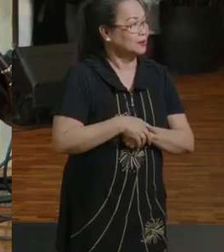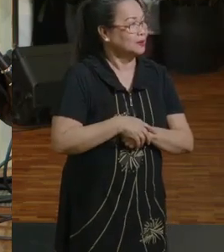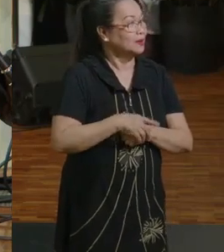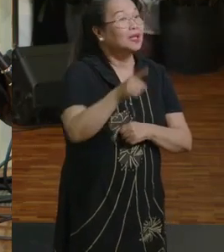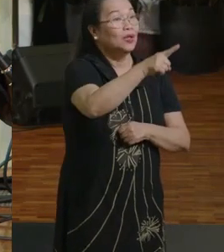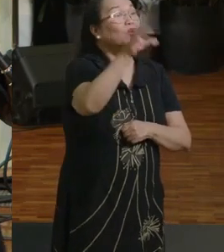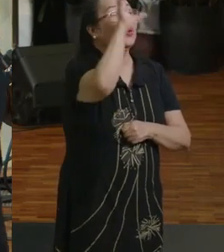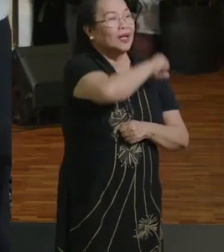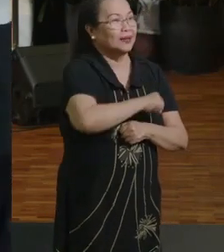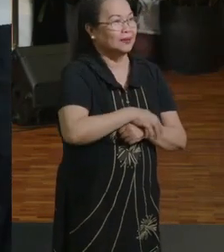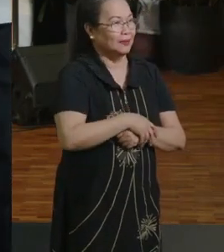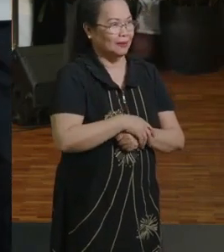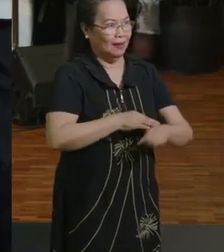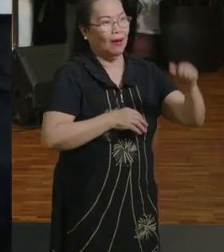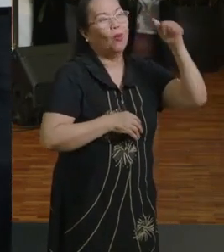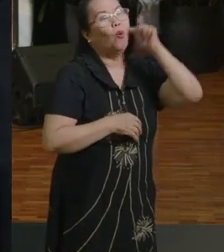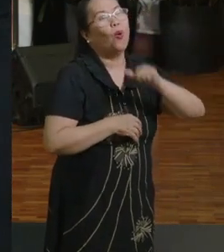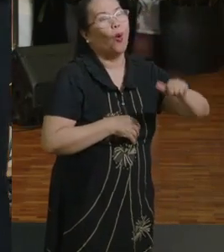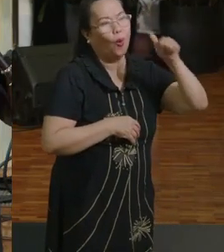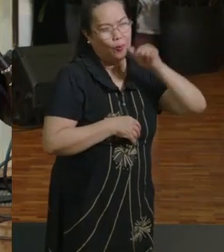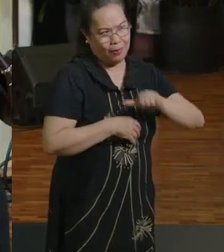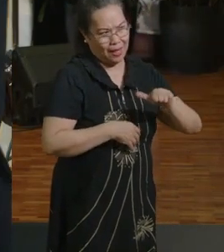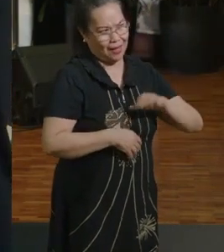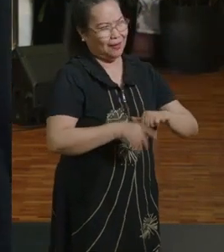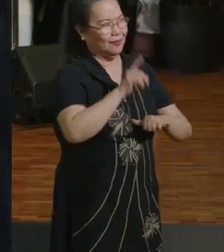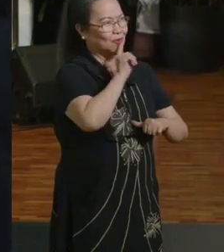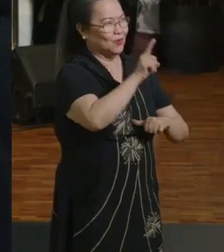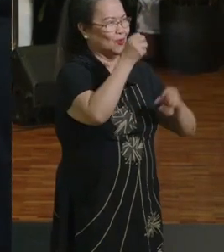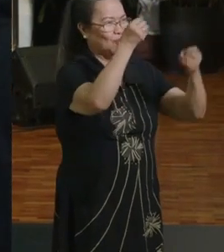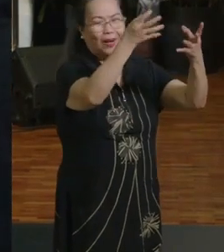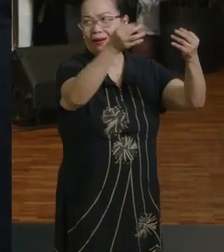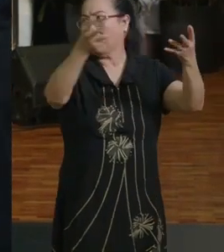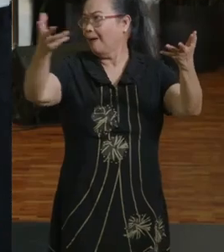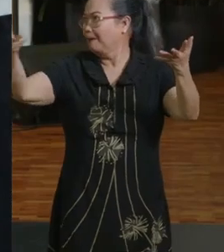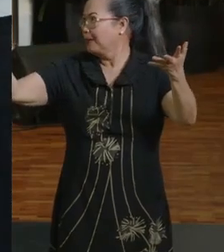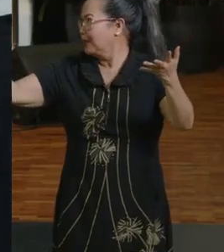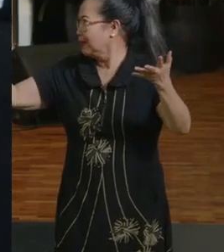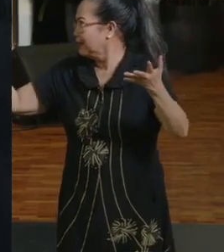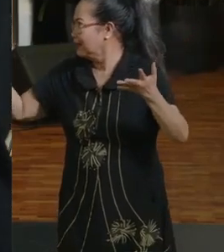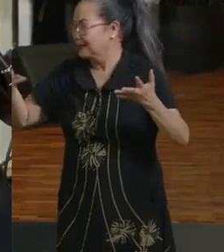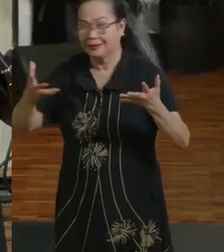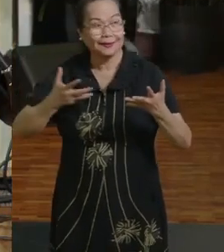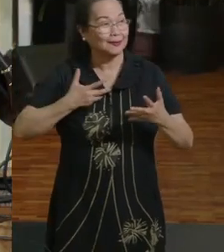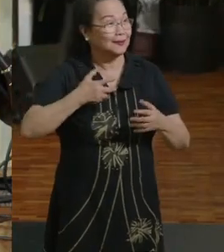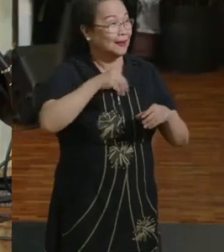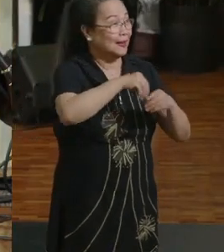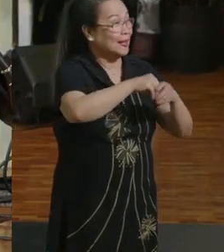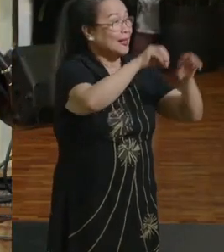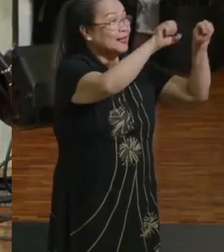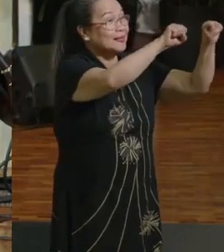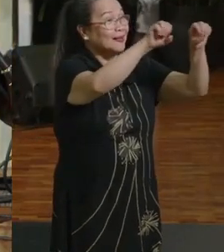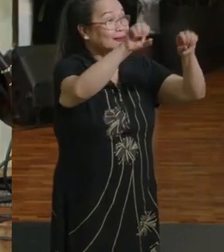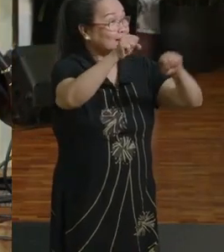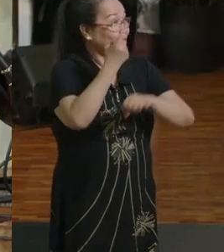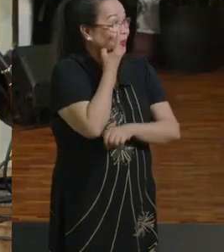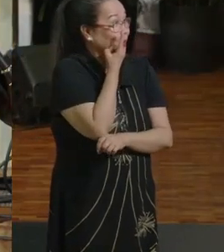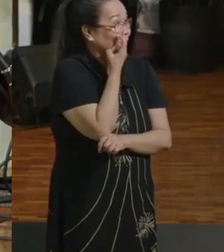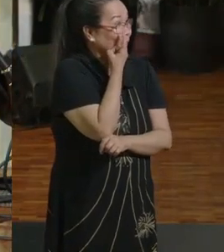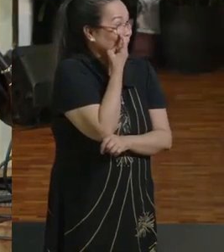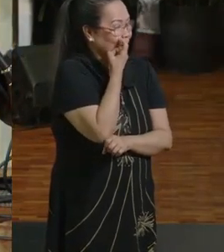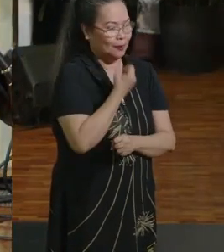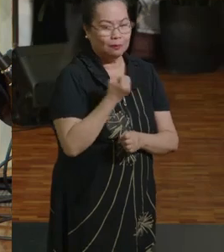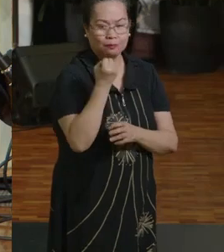hula nyo? Babae, di ba? Kanina sa Sunday Bible School, binibilang